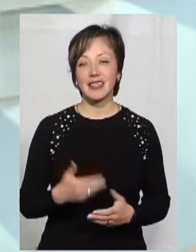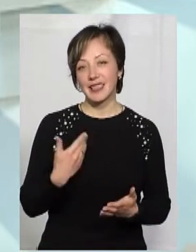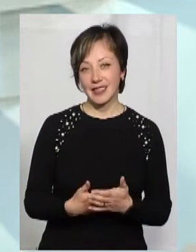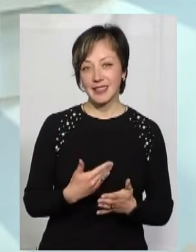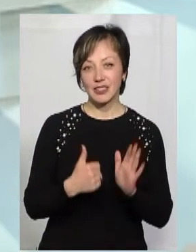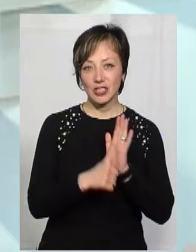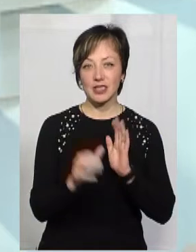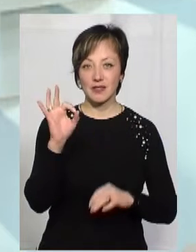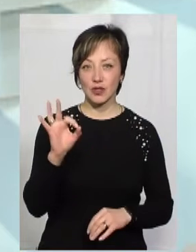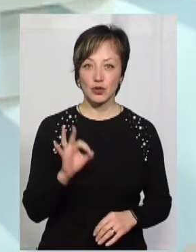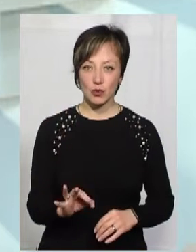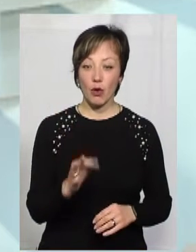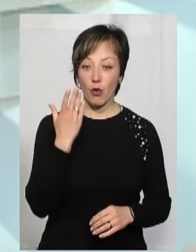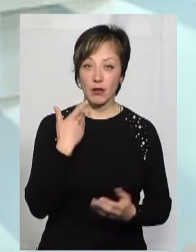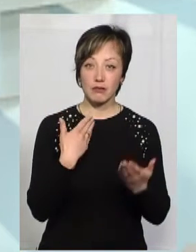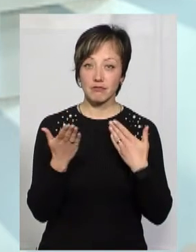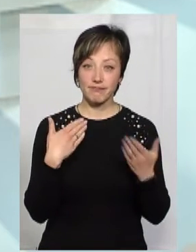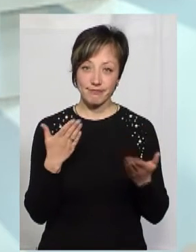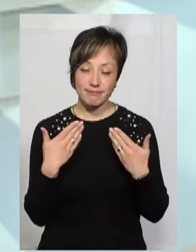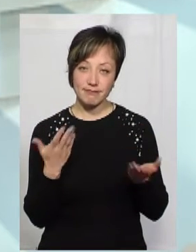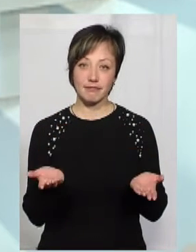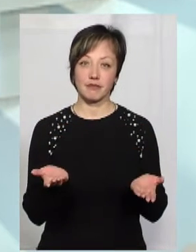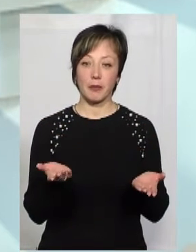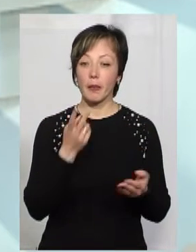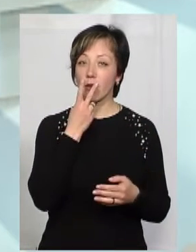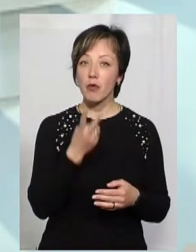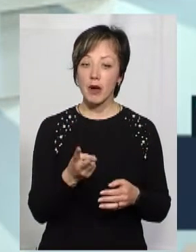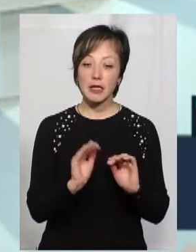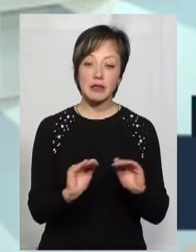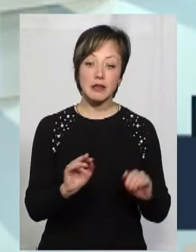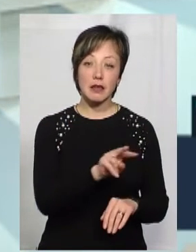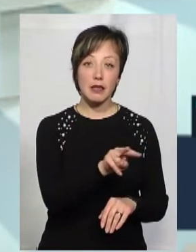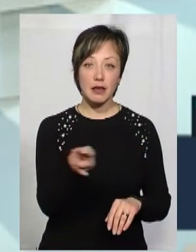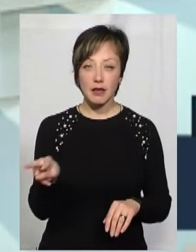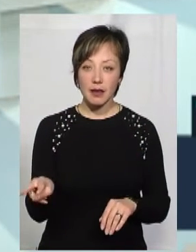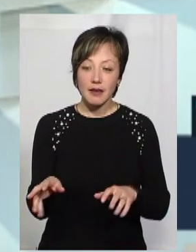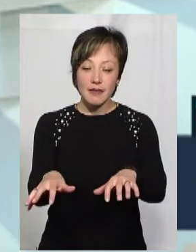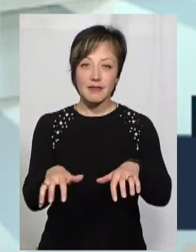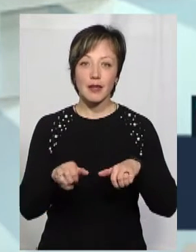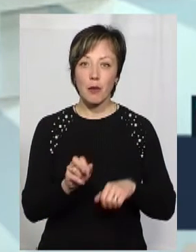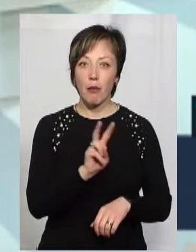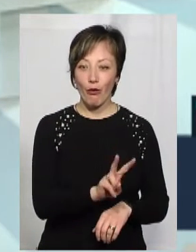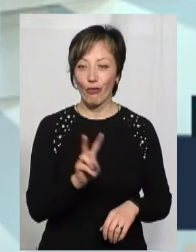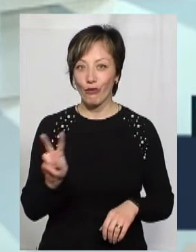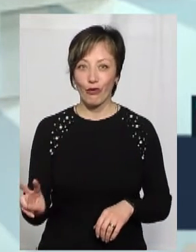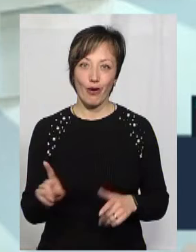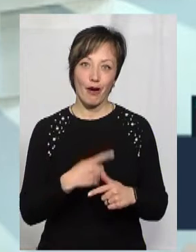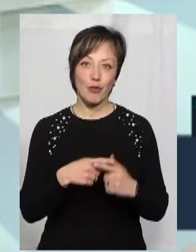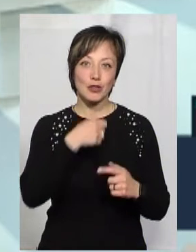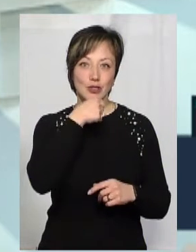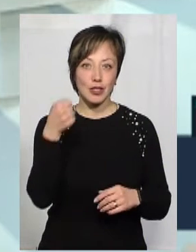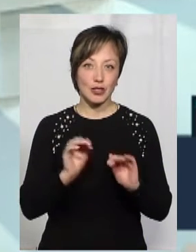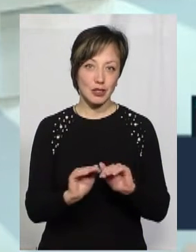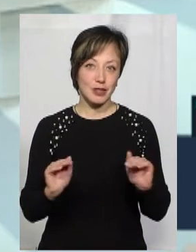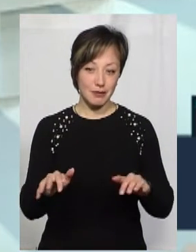процентів 60 з них, все-таки поспілкувавшись з нами, побачивши дітей, вони взяли дітей подвоє або взяли